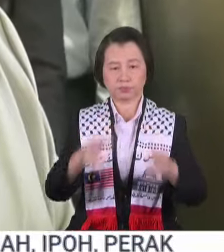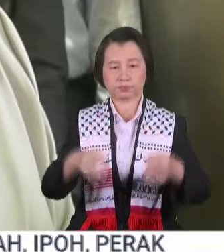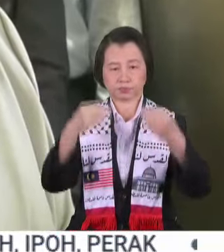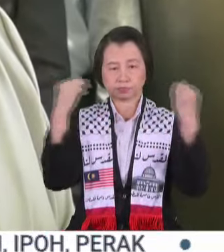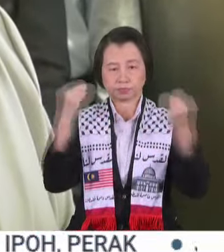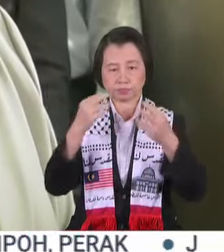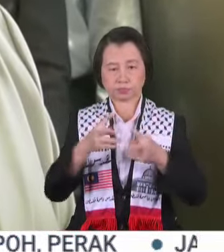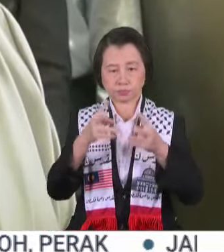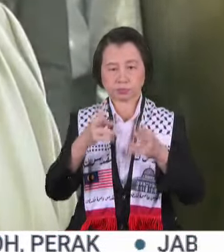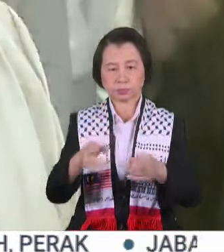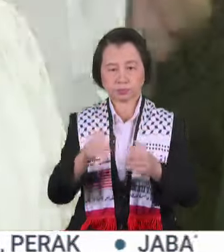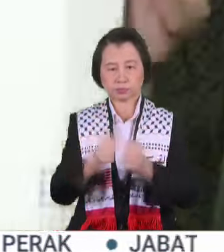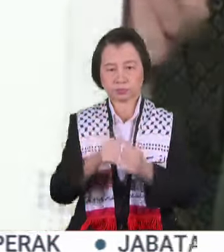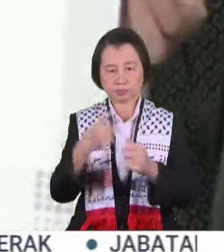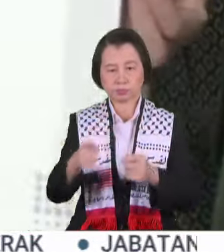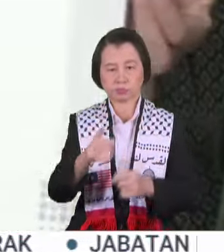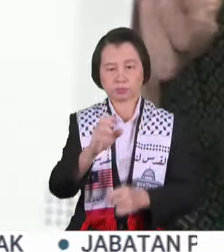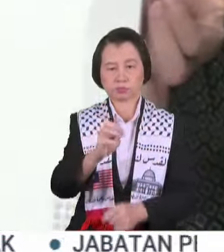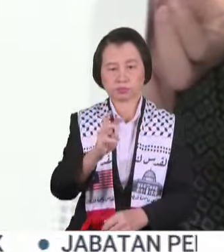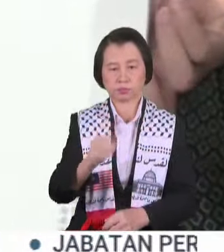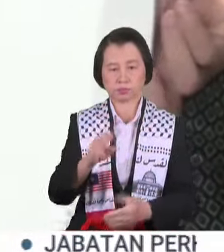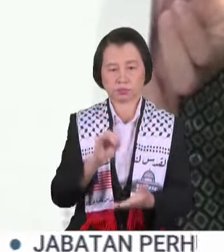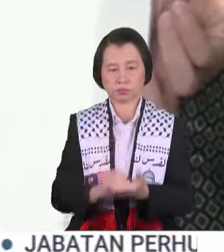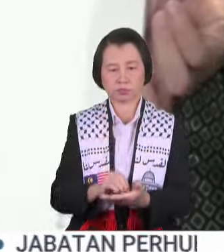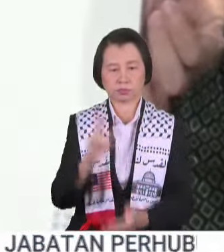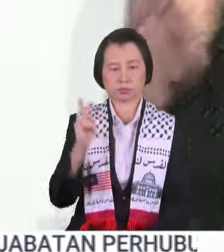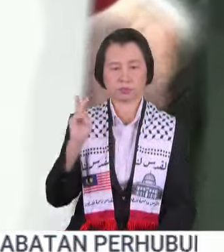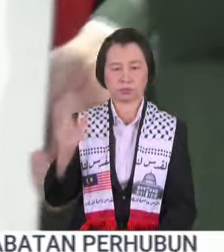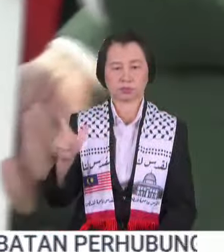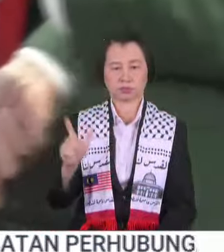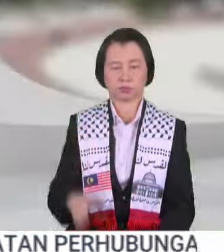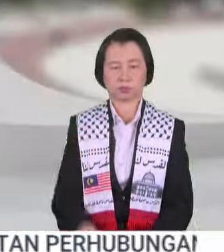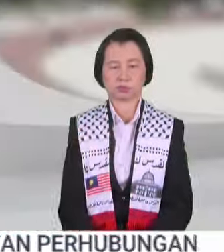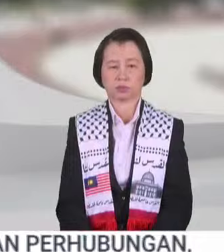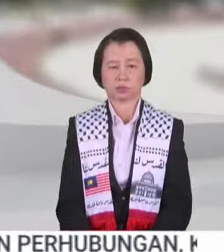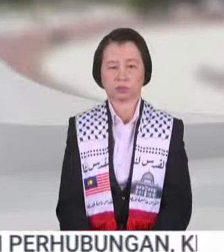Majlis Perasmian dan Pelancaran Active Pluralis di Kuala Lumpur.